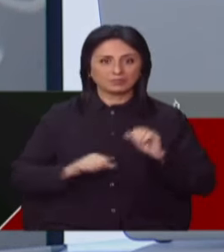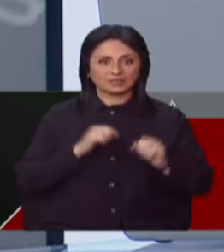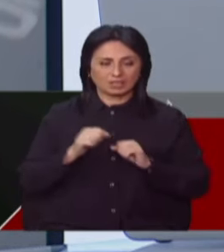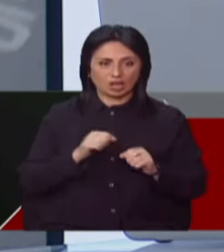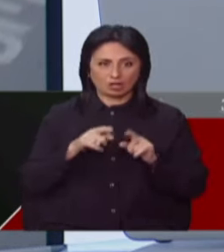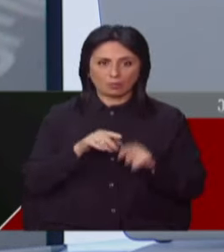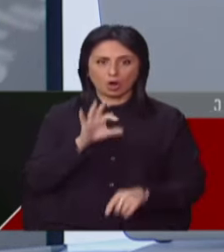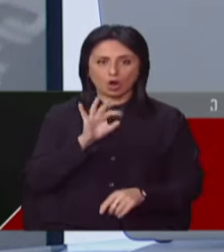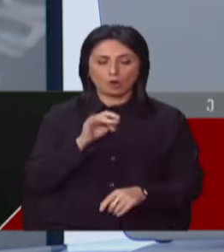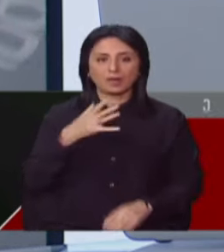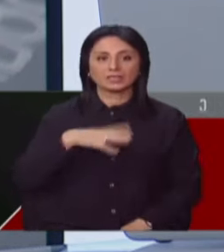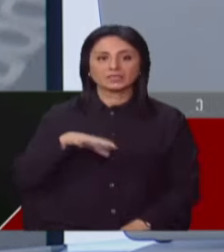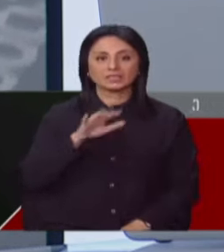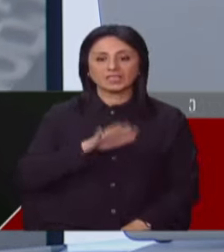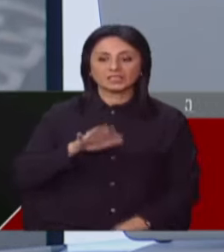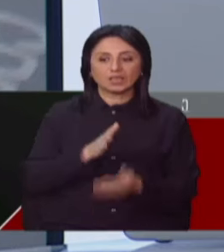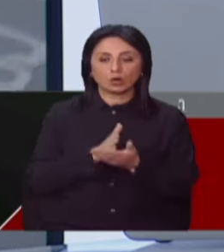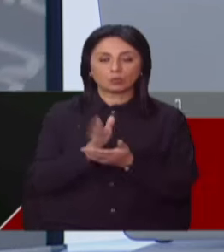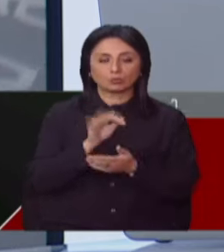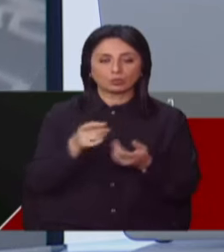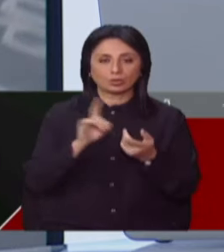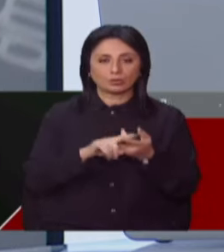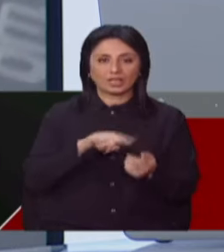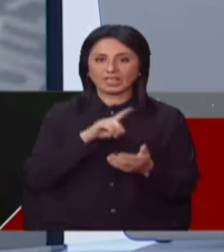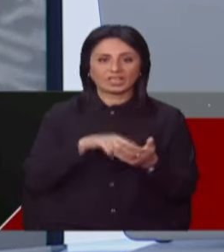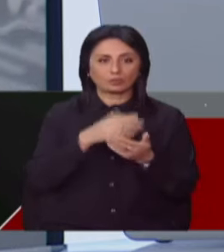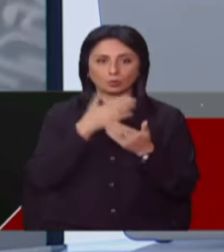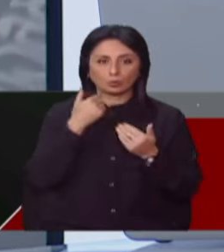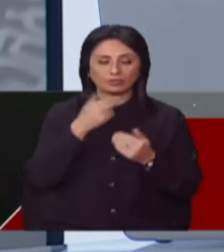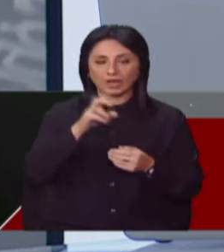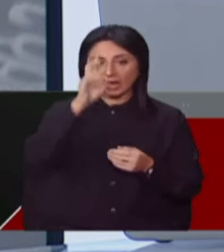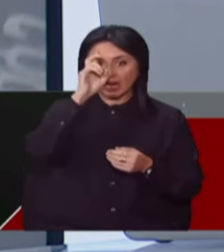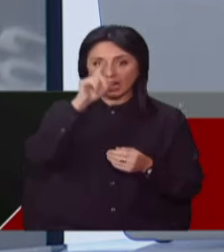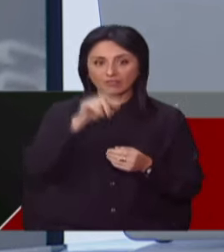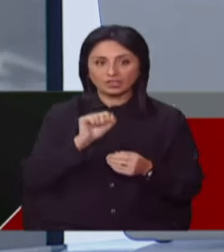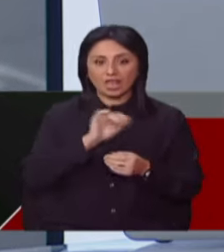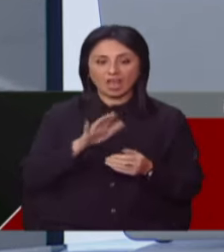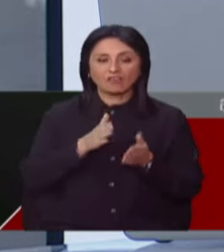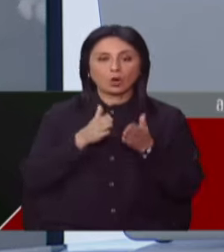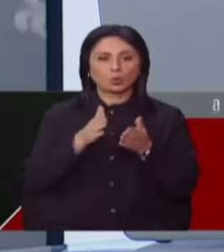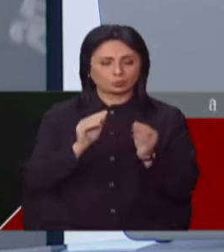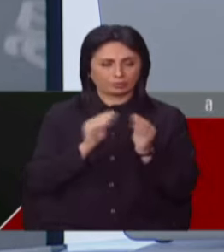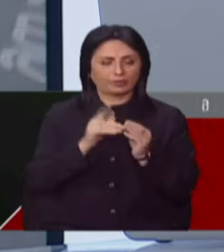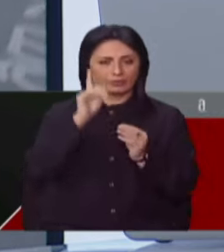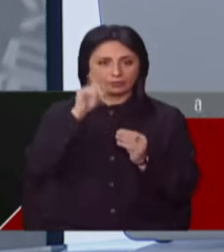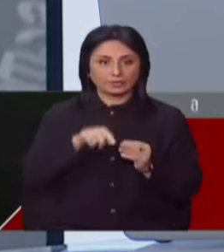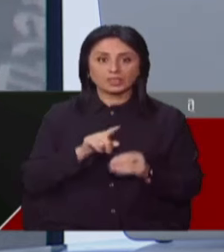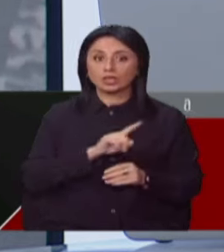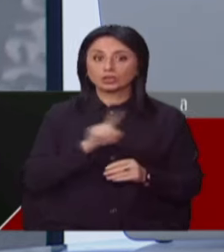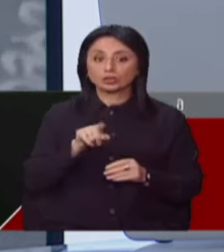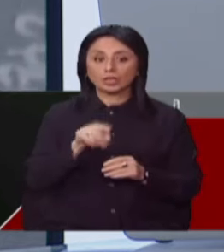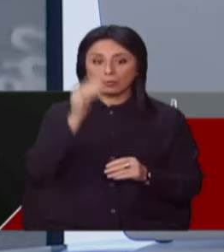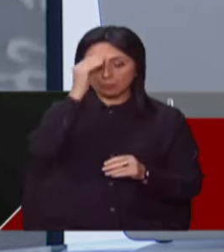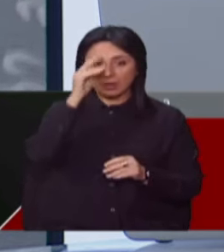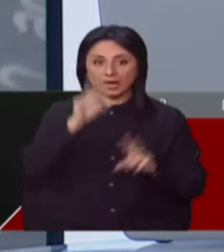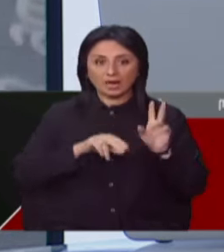მცდელობებზე. ორბანს საქართველოს საგარეო კურსთან დაკავშირებით კითხვები არ აქვს და არც ხელისუფლების პრო ევროპულ კურსში ეპარება ეჭვი. Სწორედ ამ